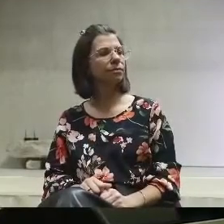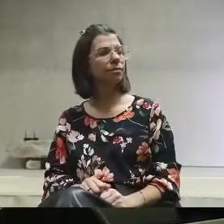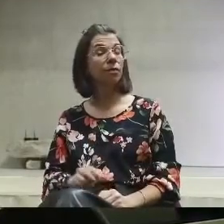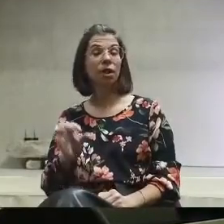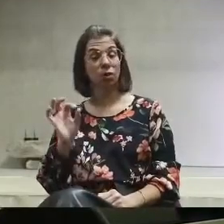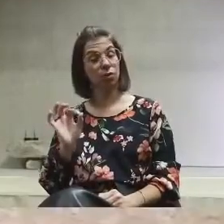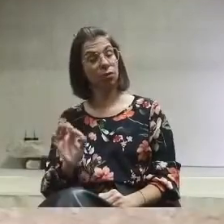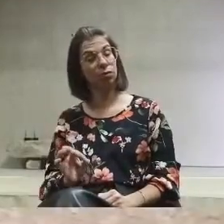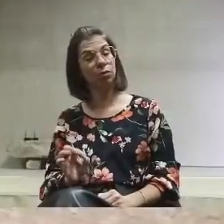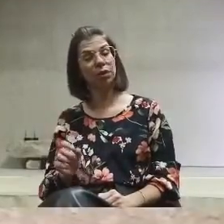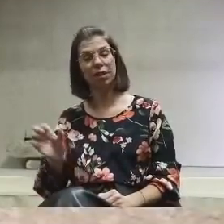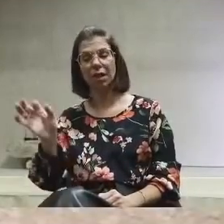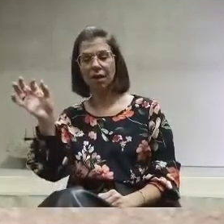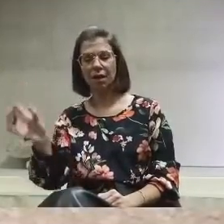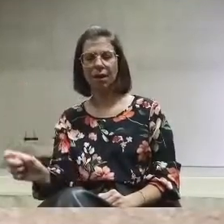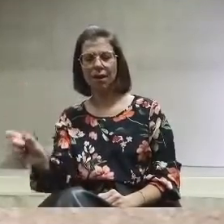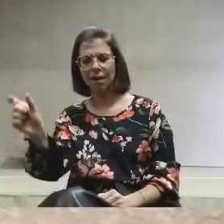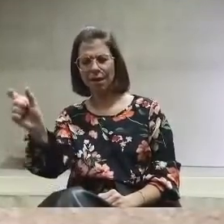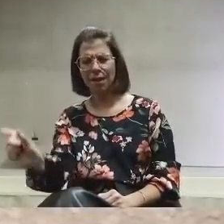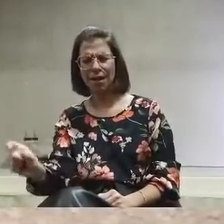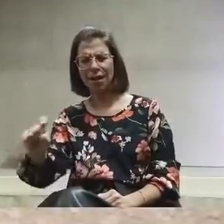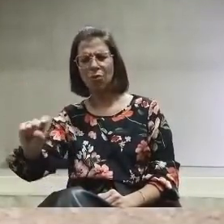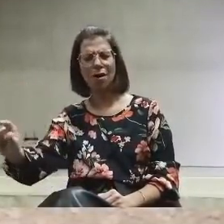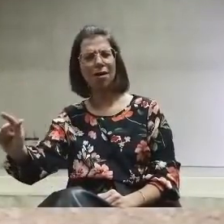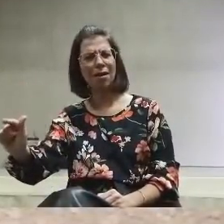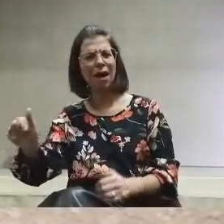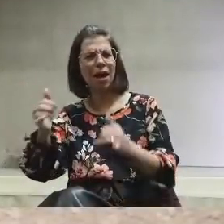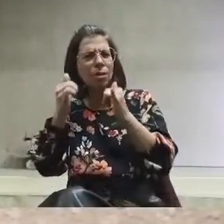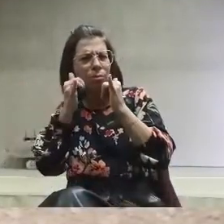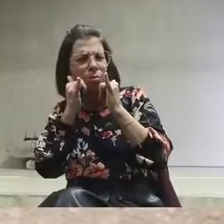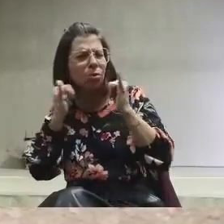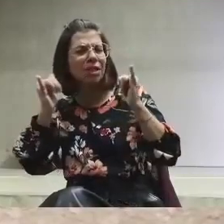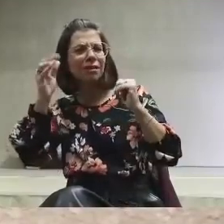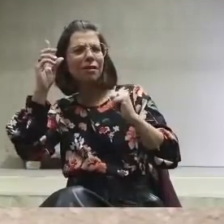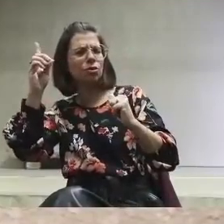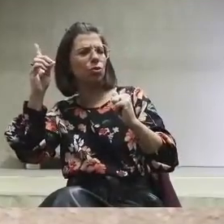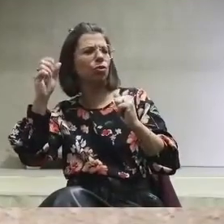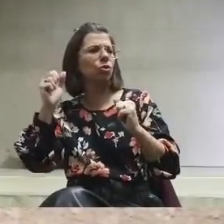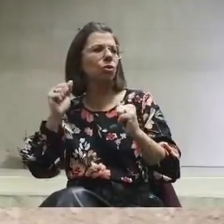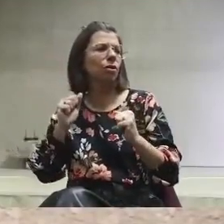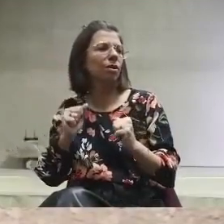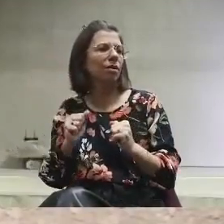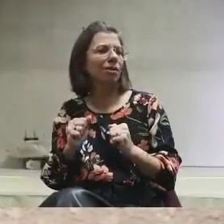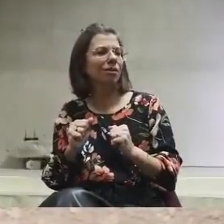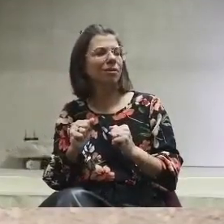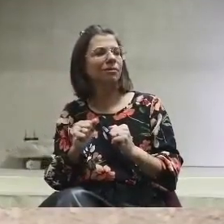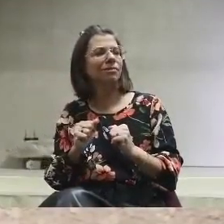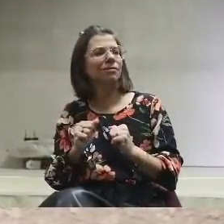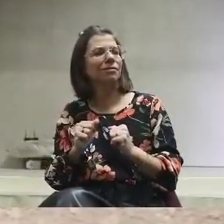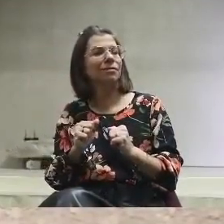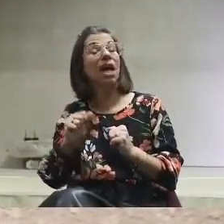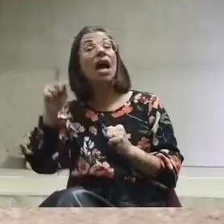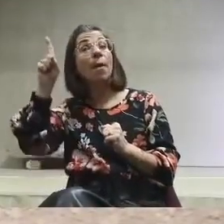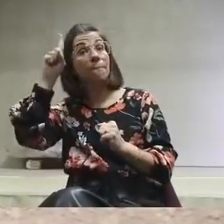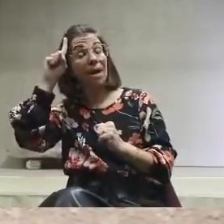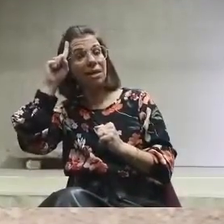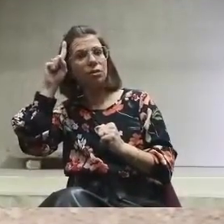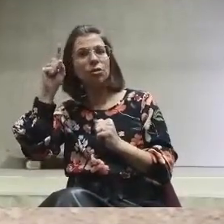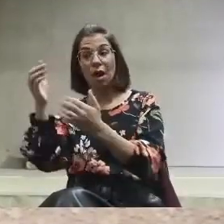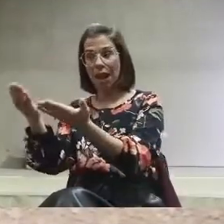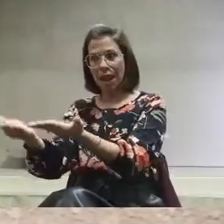Oui, à la croix, oui, cette croix, elle est puissante. Parce qu'à la croix, nous sommes